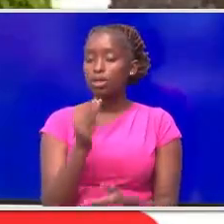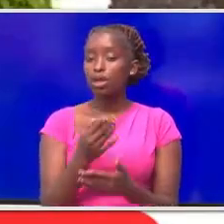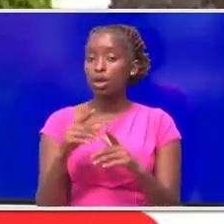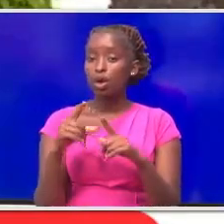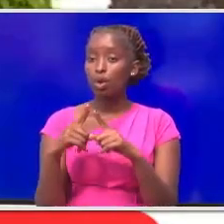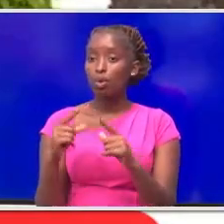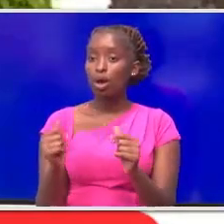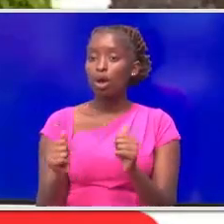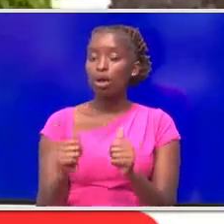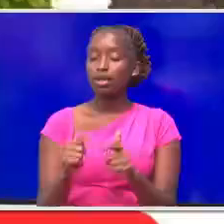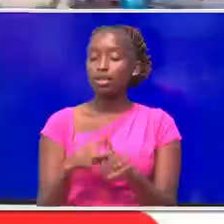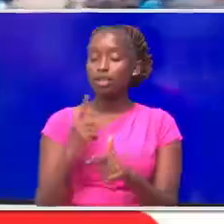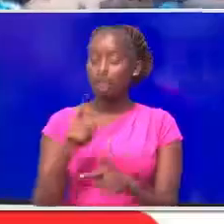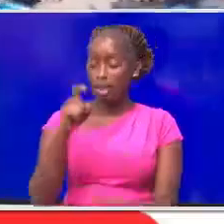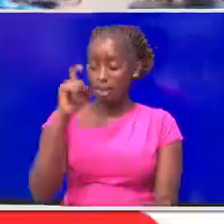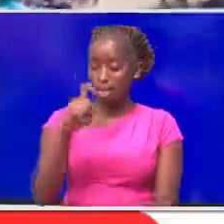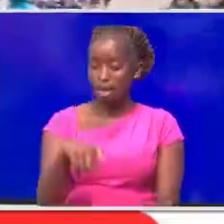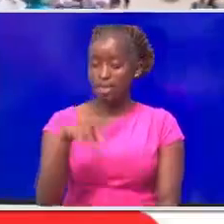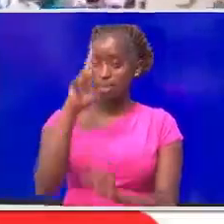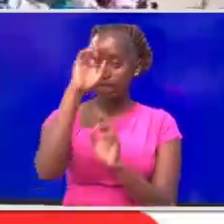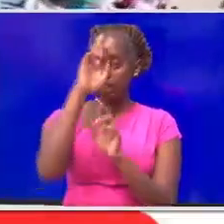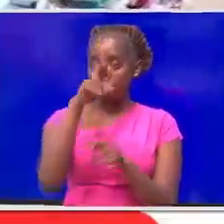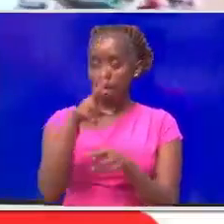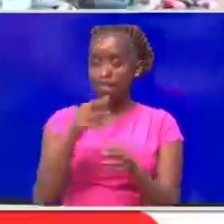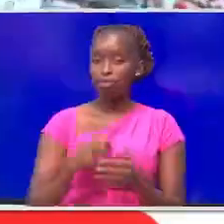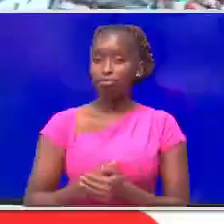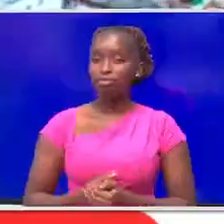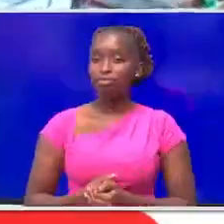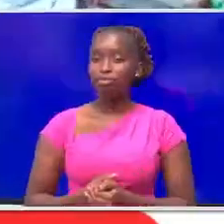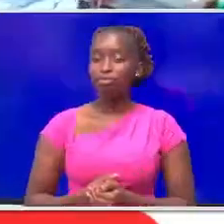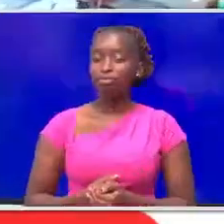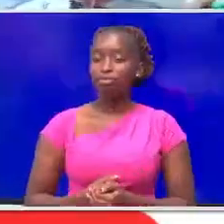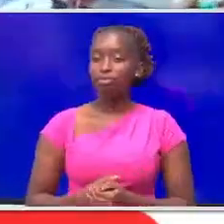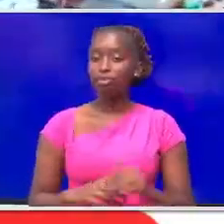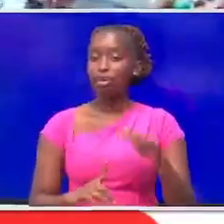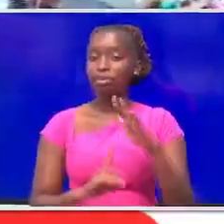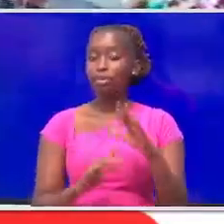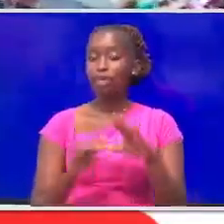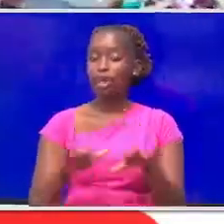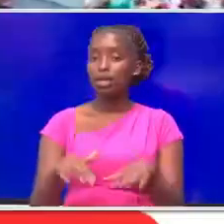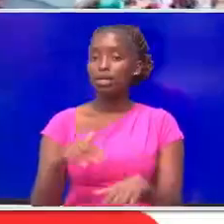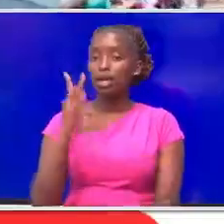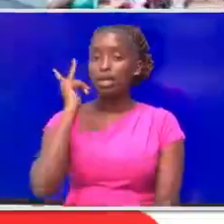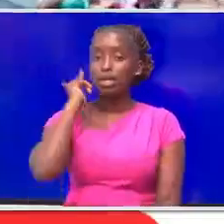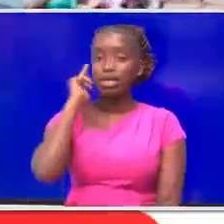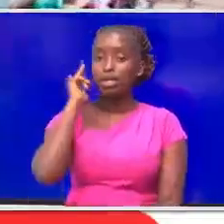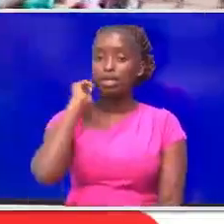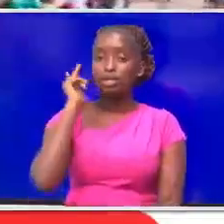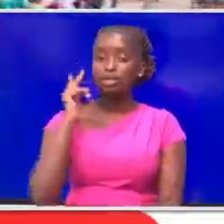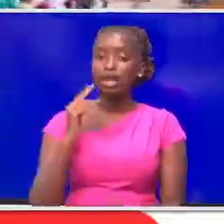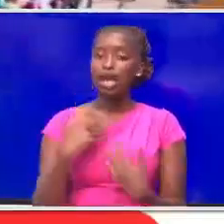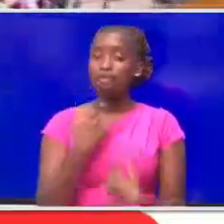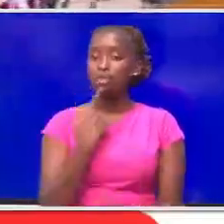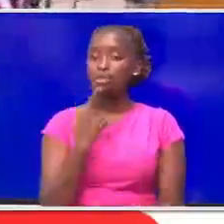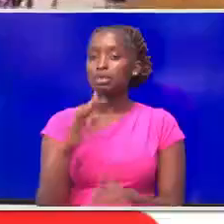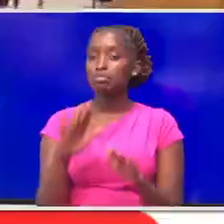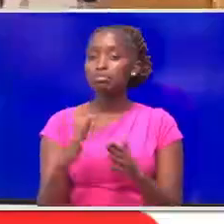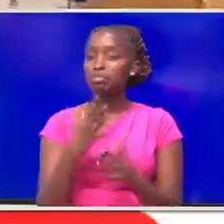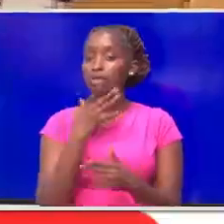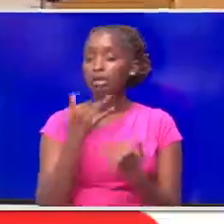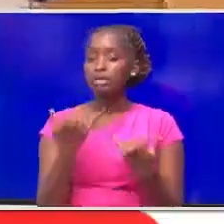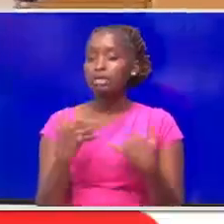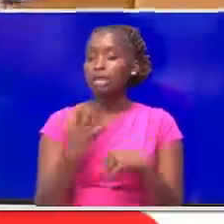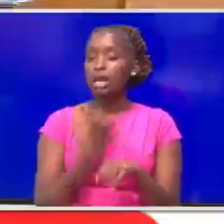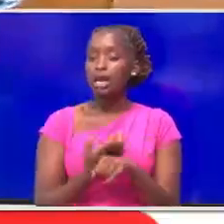lazima hiyo ikufuate. Mkurugenzi wa utamaduni katika eneo la Kisii Obino Nyambani anasema kuwa wanajitahidi